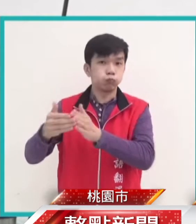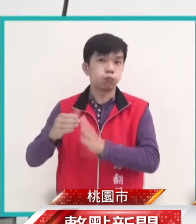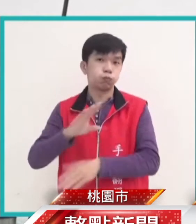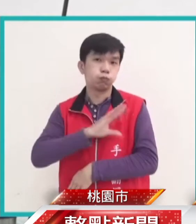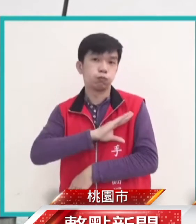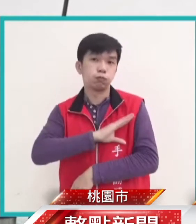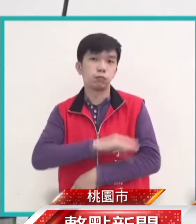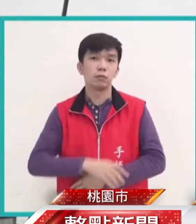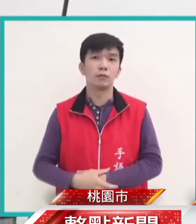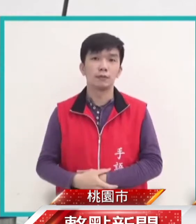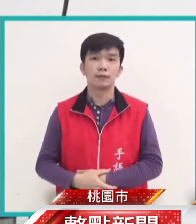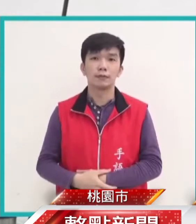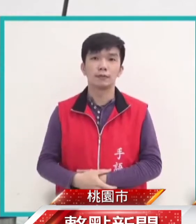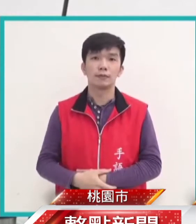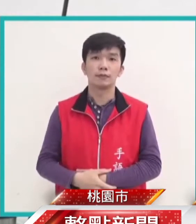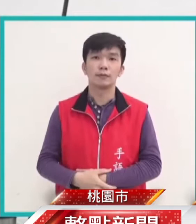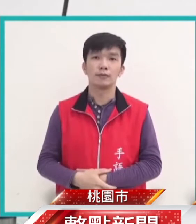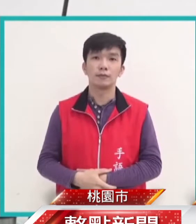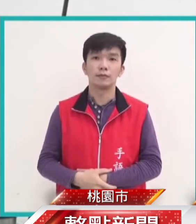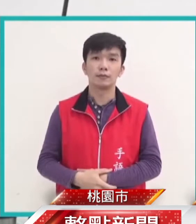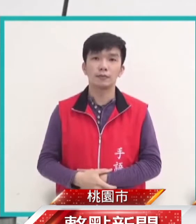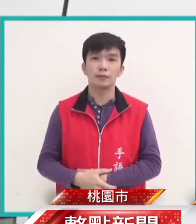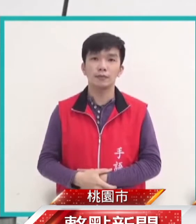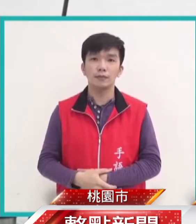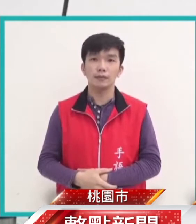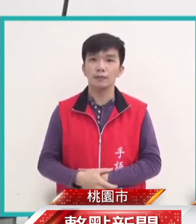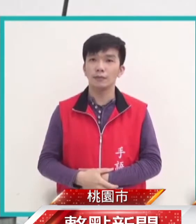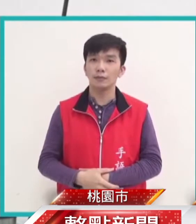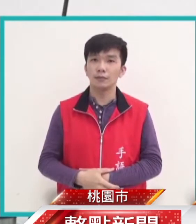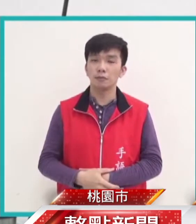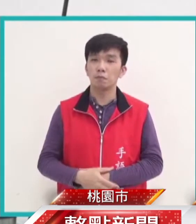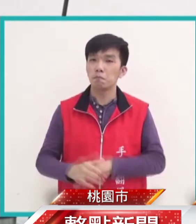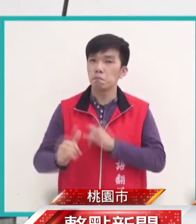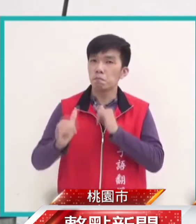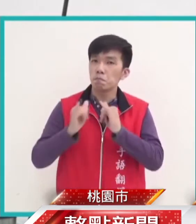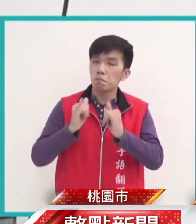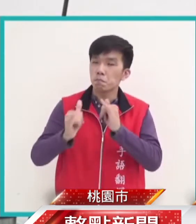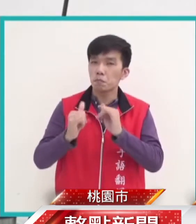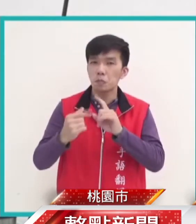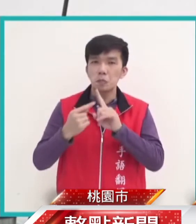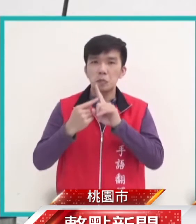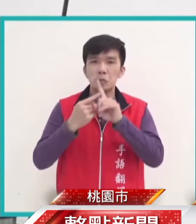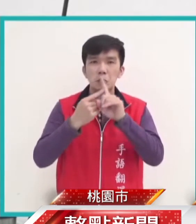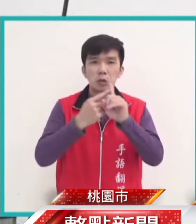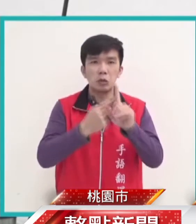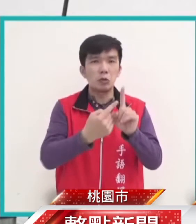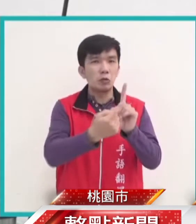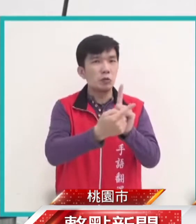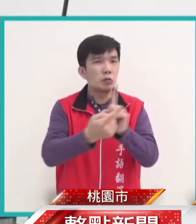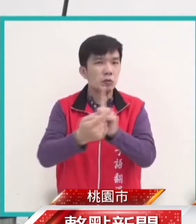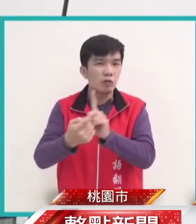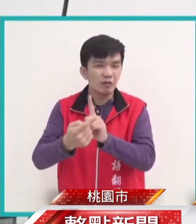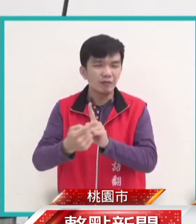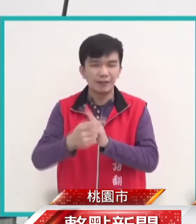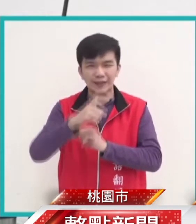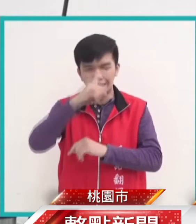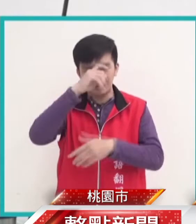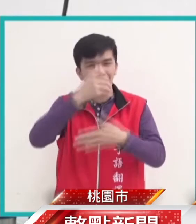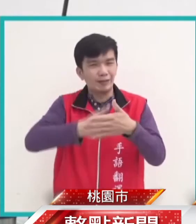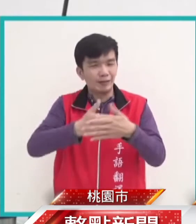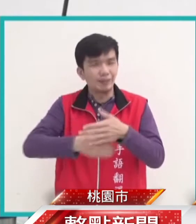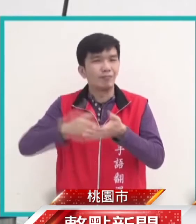那要减少不必要的这个群聚，不必要的这个餐